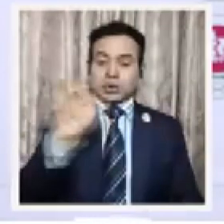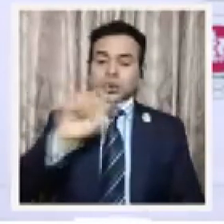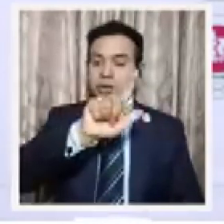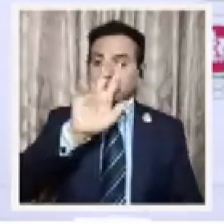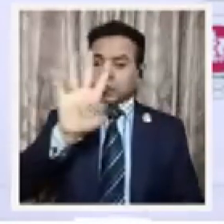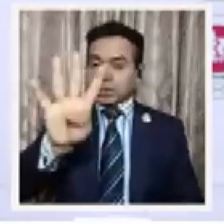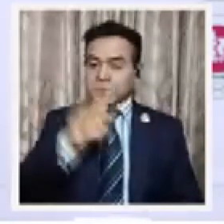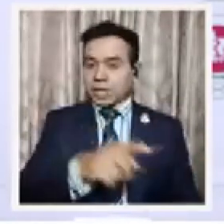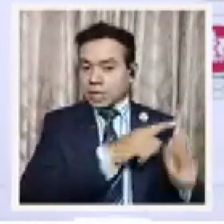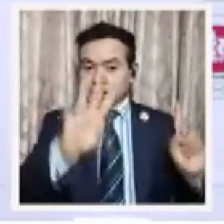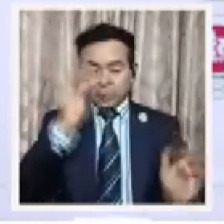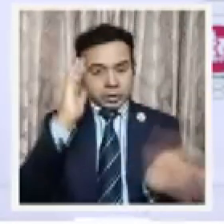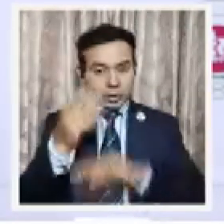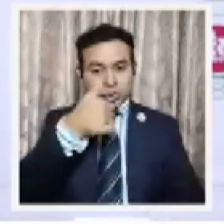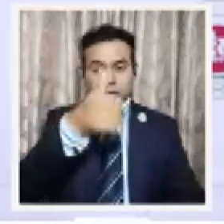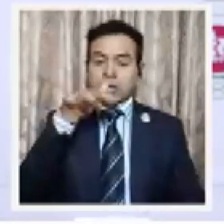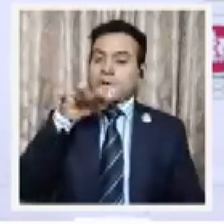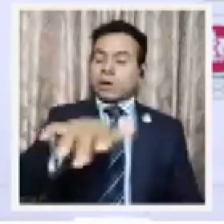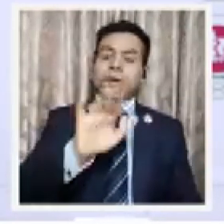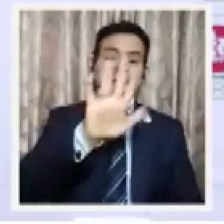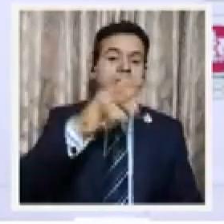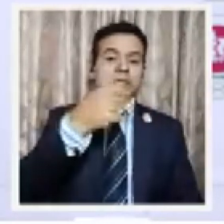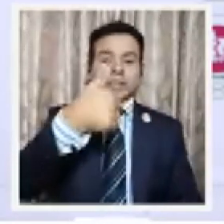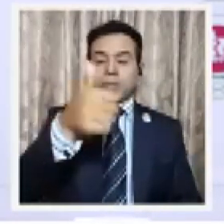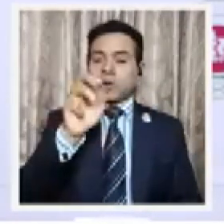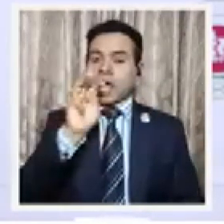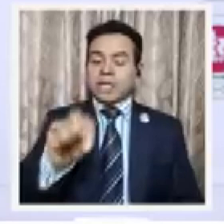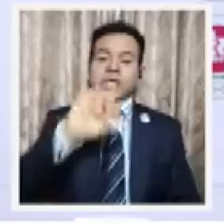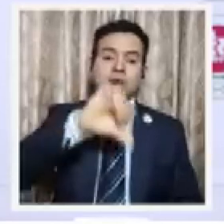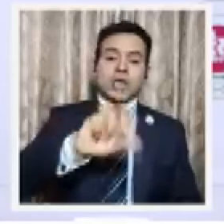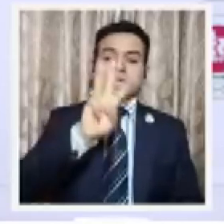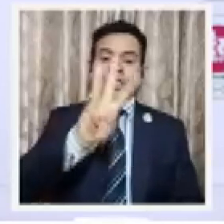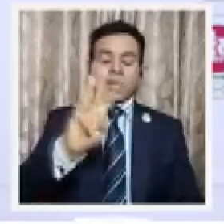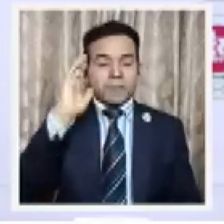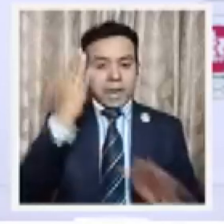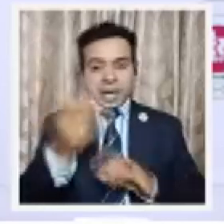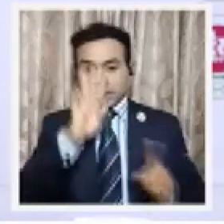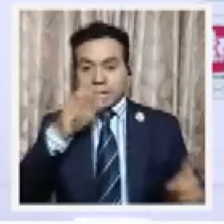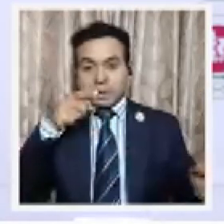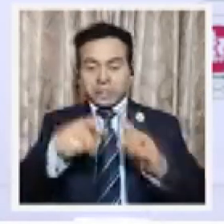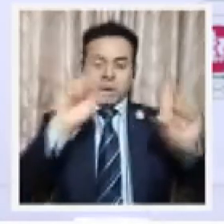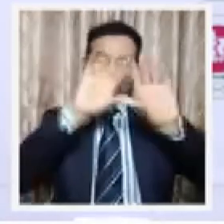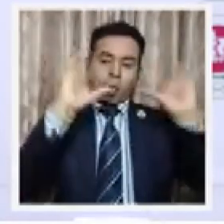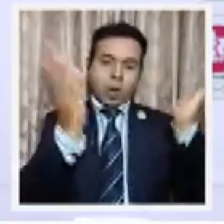1,65,58,289 জন। 24 ঘন্টায় বিশ্বে মৃত্যুবরণ করেছেন 5,274 জন এবং এ পর্যন্ত মৃত্যুবরণ করেছেন